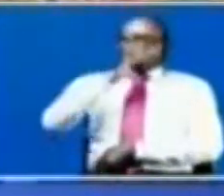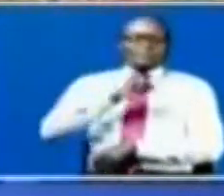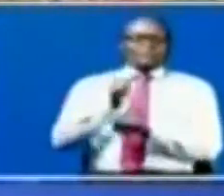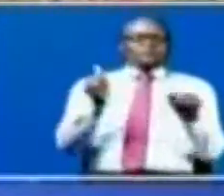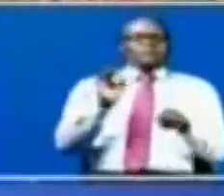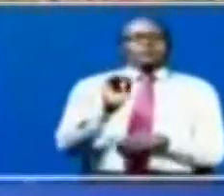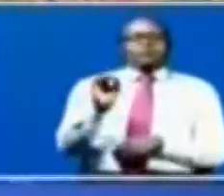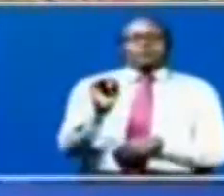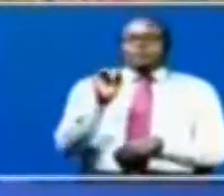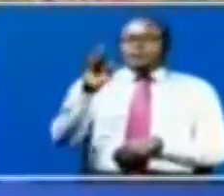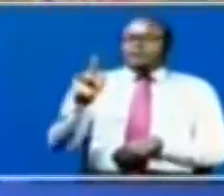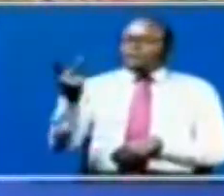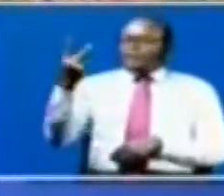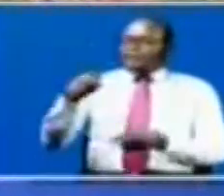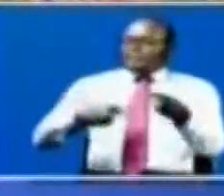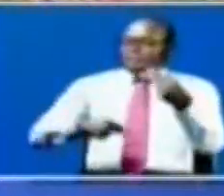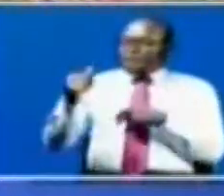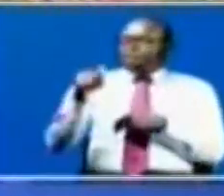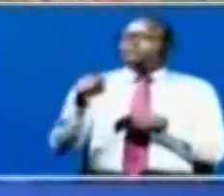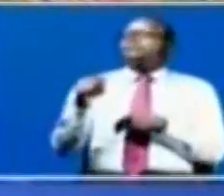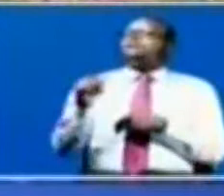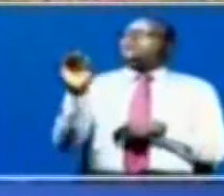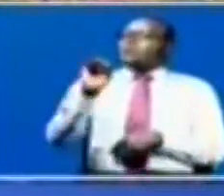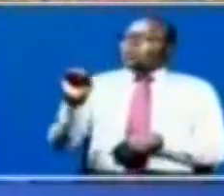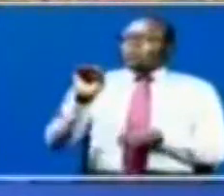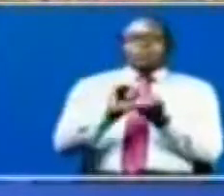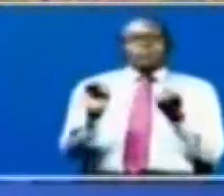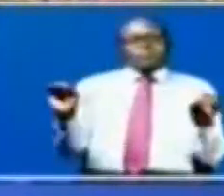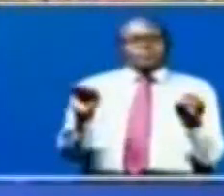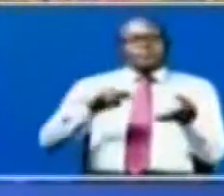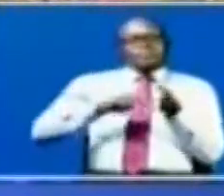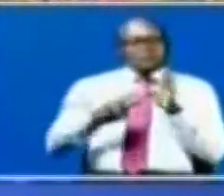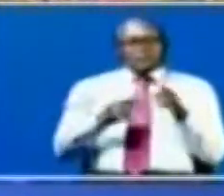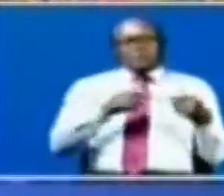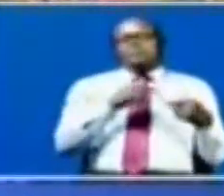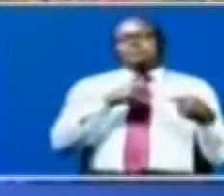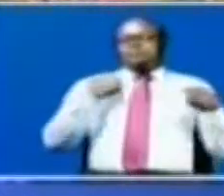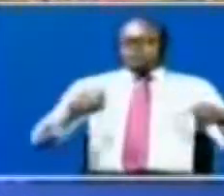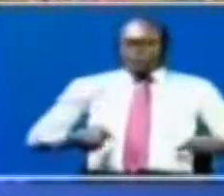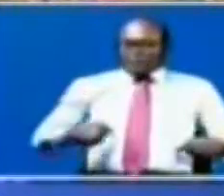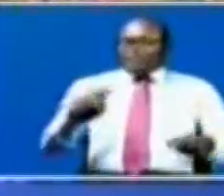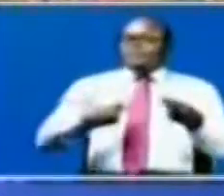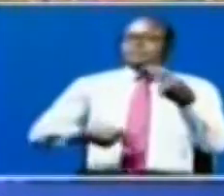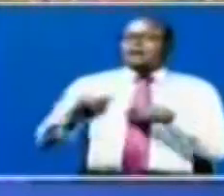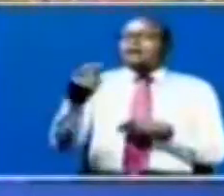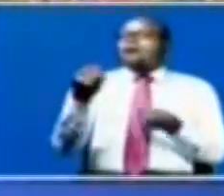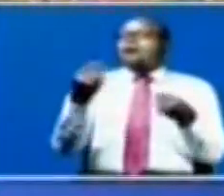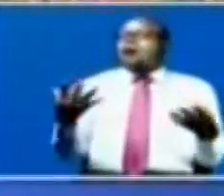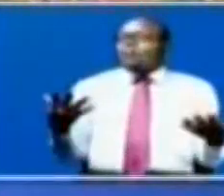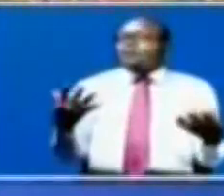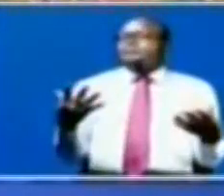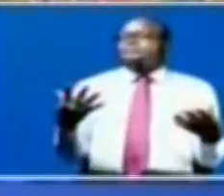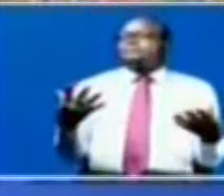Kenya ingekuwa inauza bidhaa tuseme zero hapa Uchina, Uchina inauza